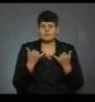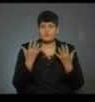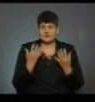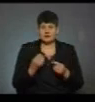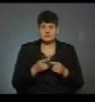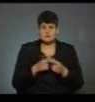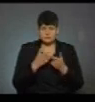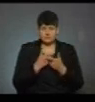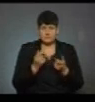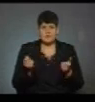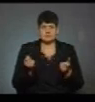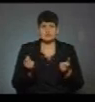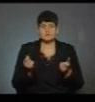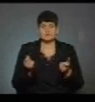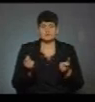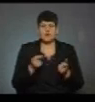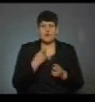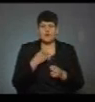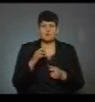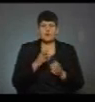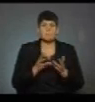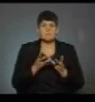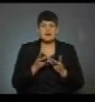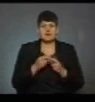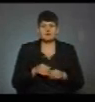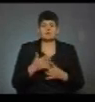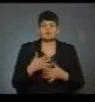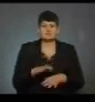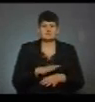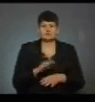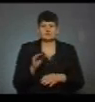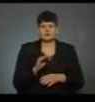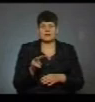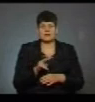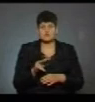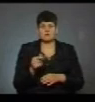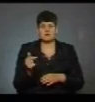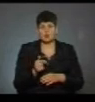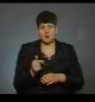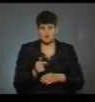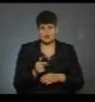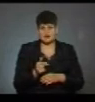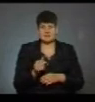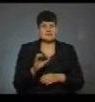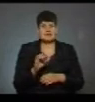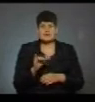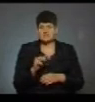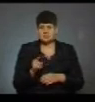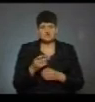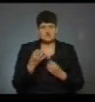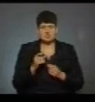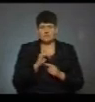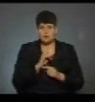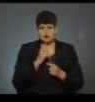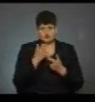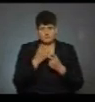день ця інформація говорить про перерахунки, які відбулися за жовтень, листопад і грудень. За січень ще поки що інформації